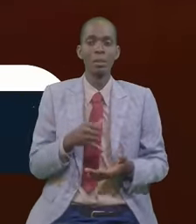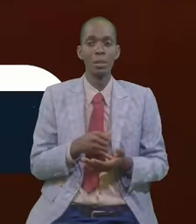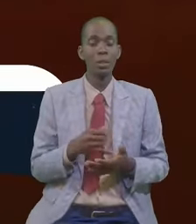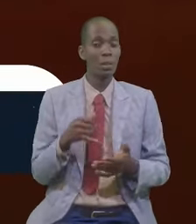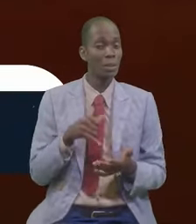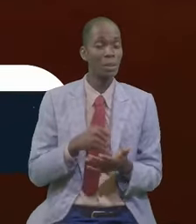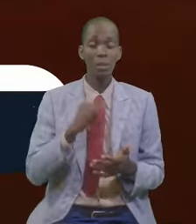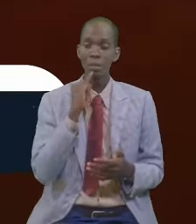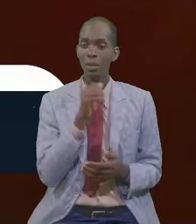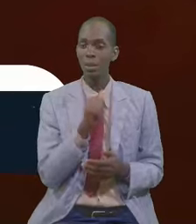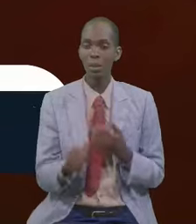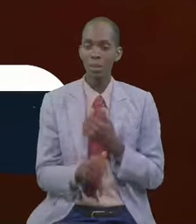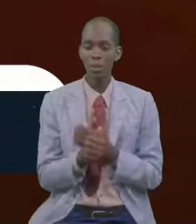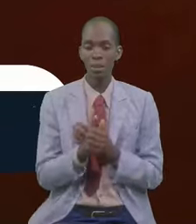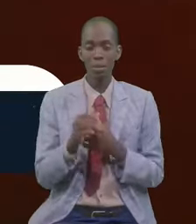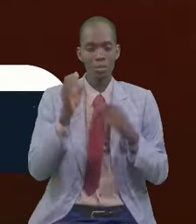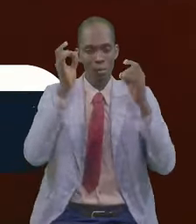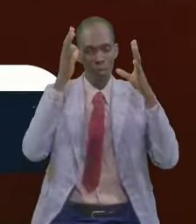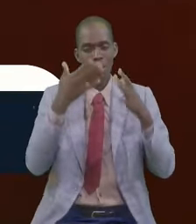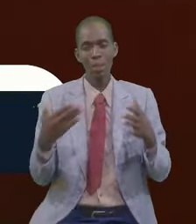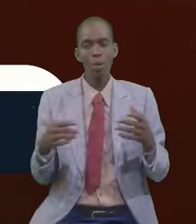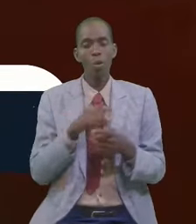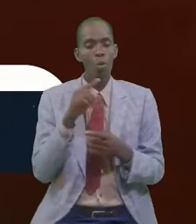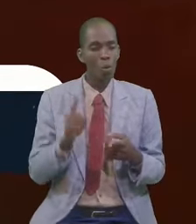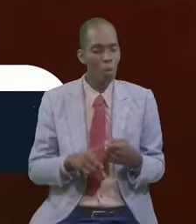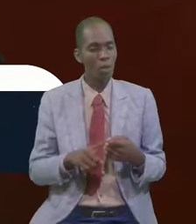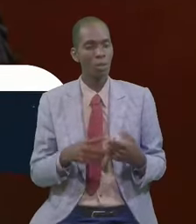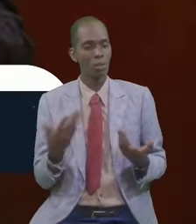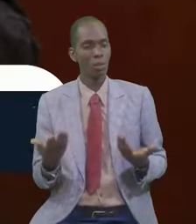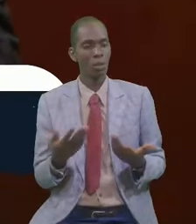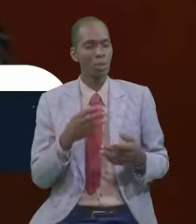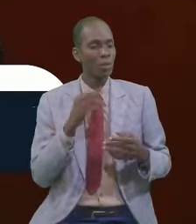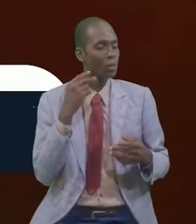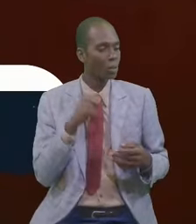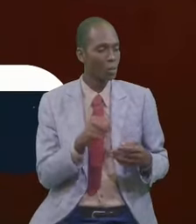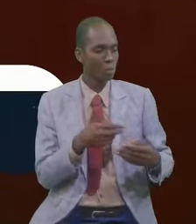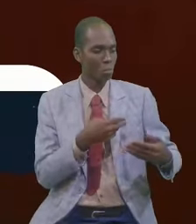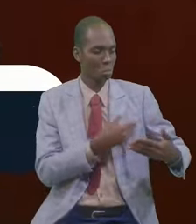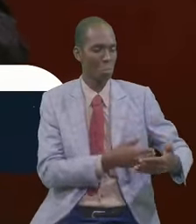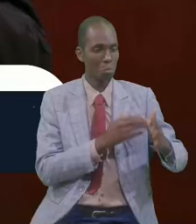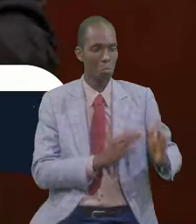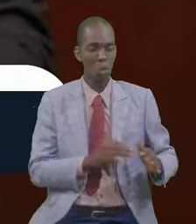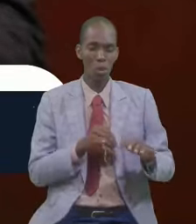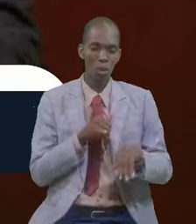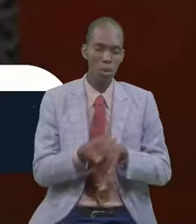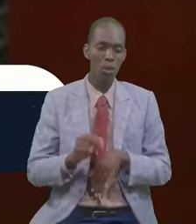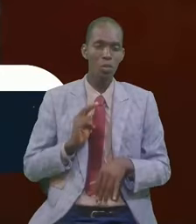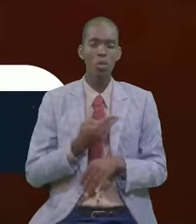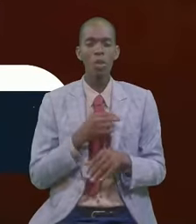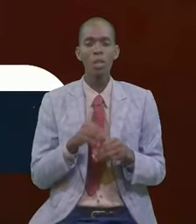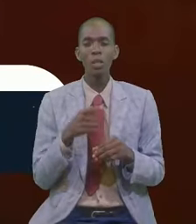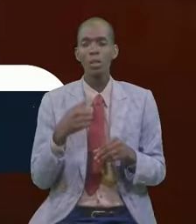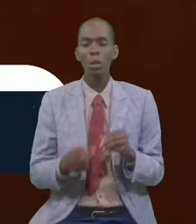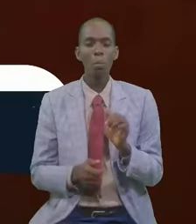chose terrible. Lorsque les voisins nous trompent, c'est un cas dangereux, plus